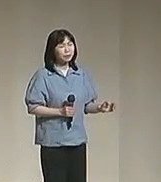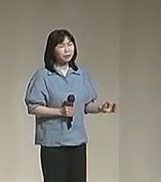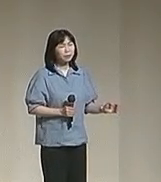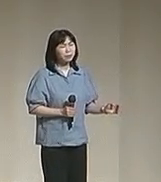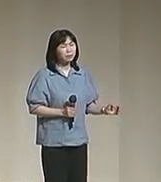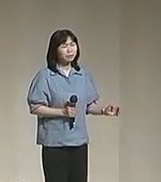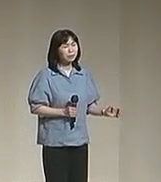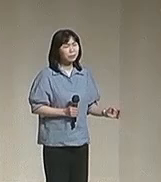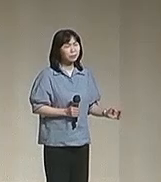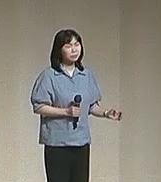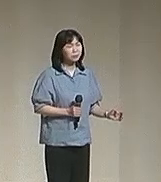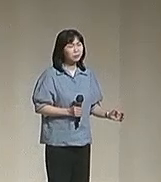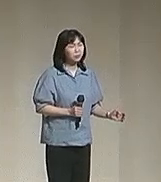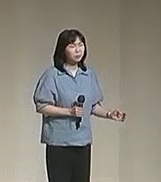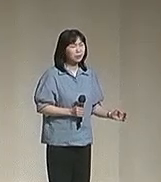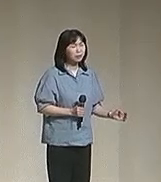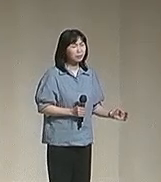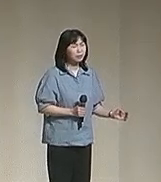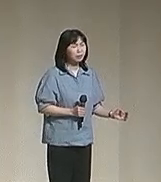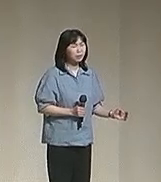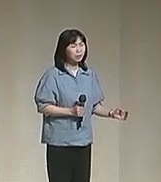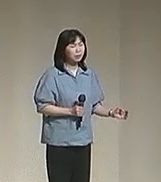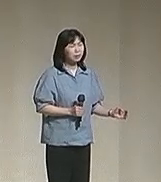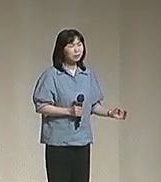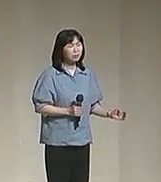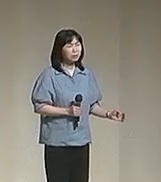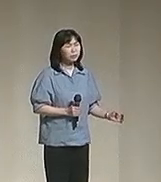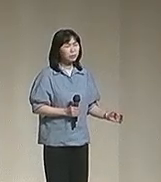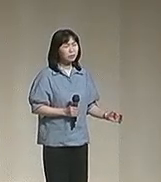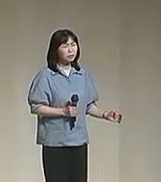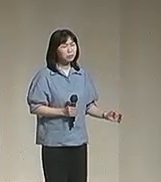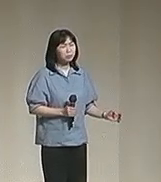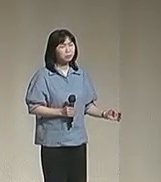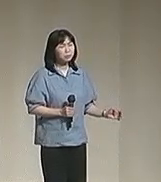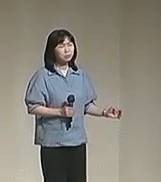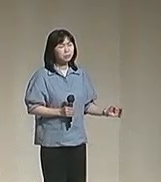부족하고 연약한 죄인을 이 귀한 자리에 세워주시고